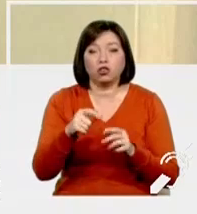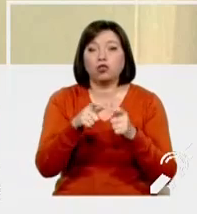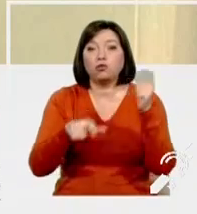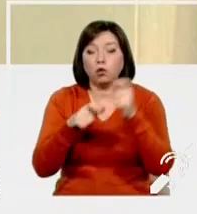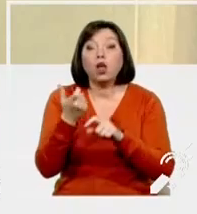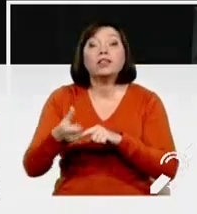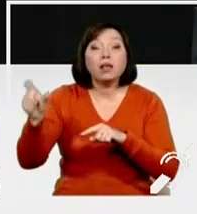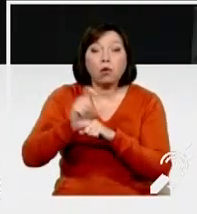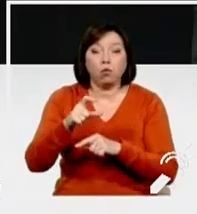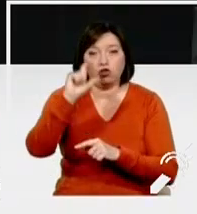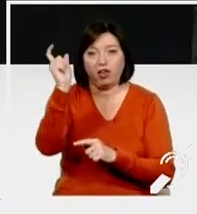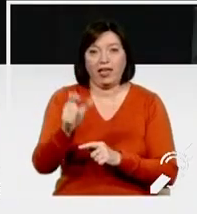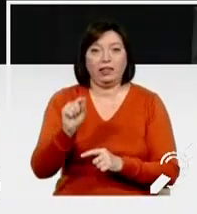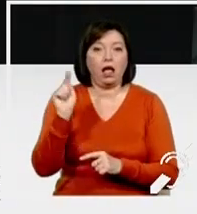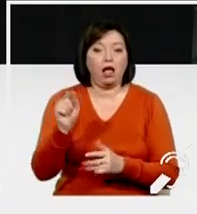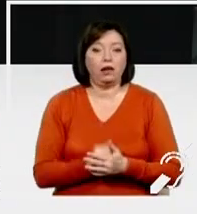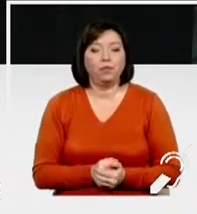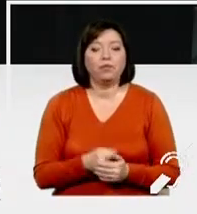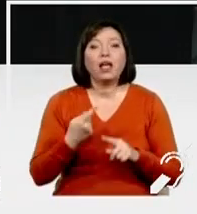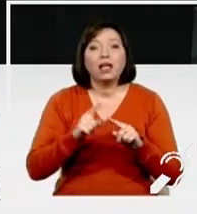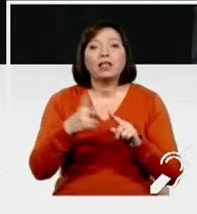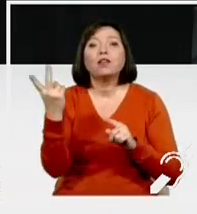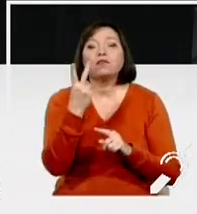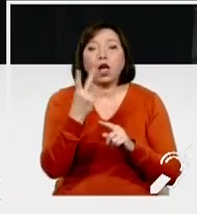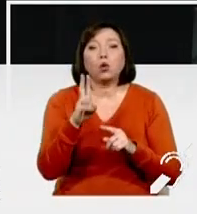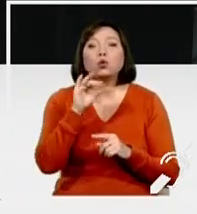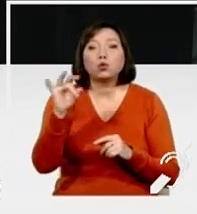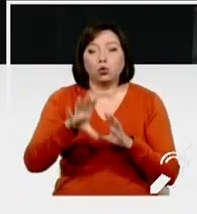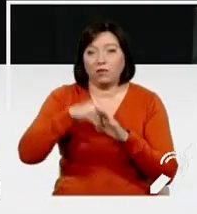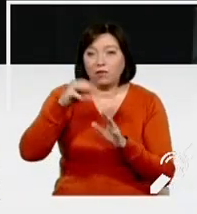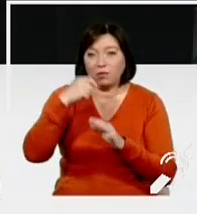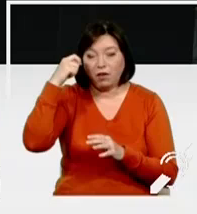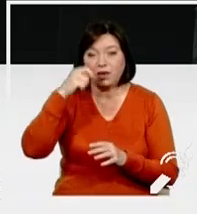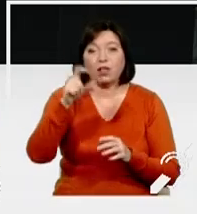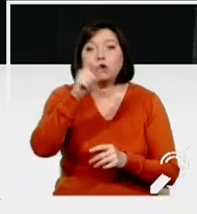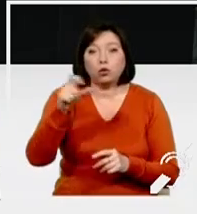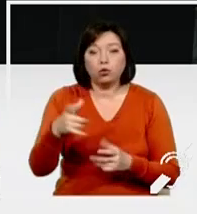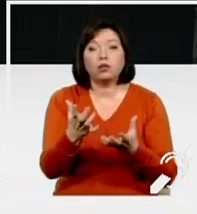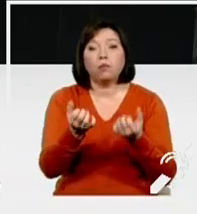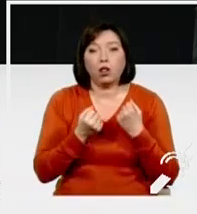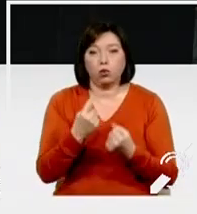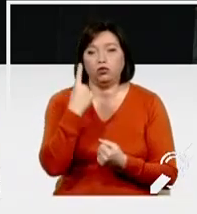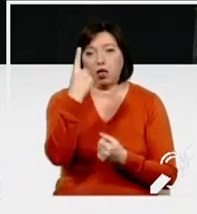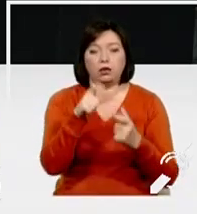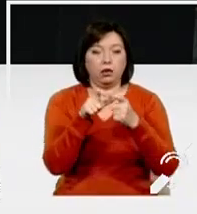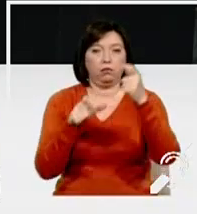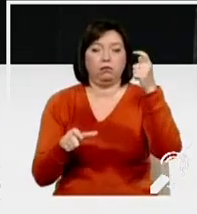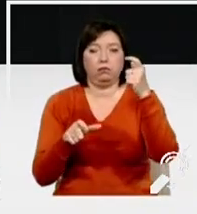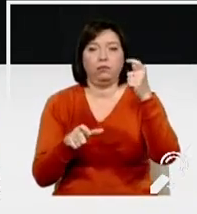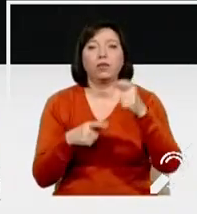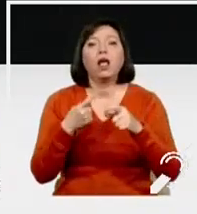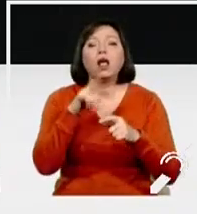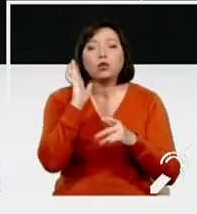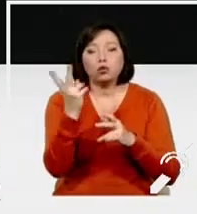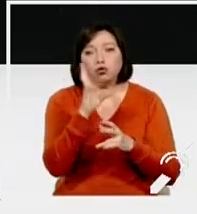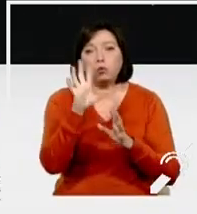în Italia. La cel de-al doilea tur al alegerilor prezidențiale, cetățenii vor primi un singur buletin de vot. Ei vor